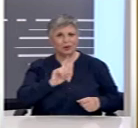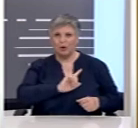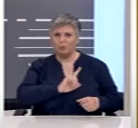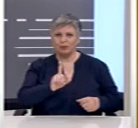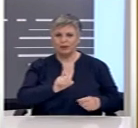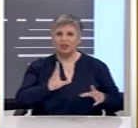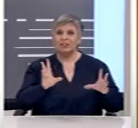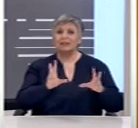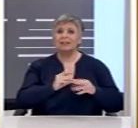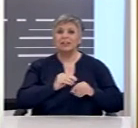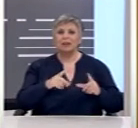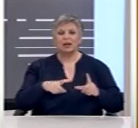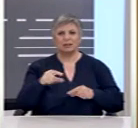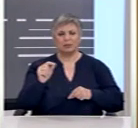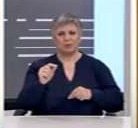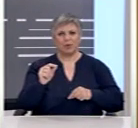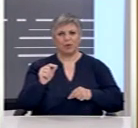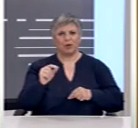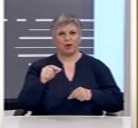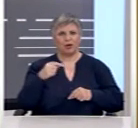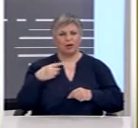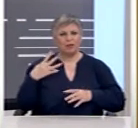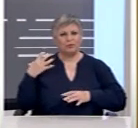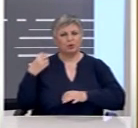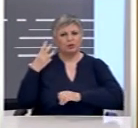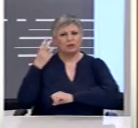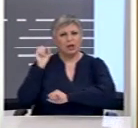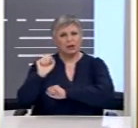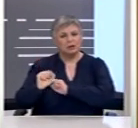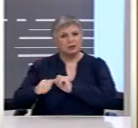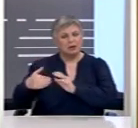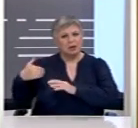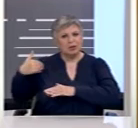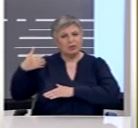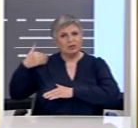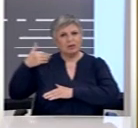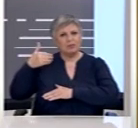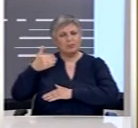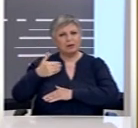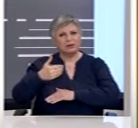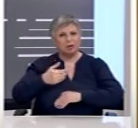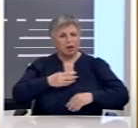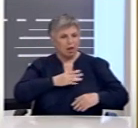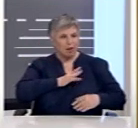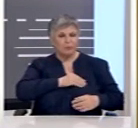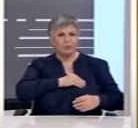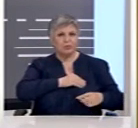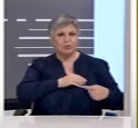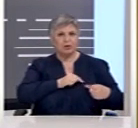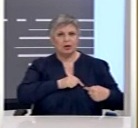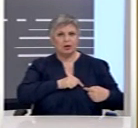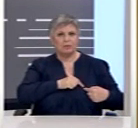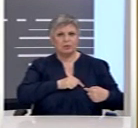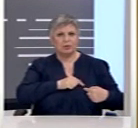Περάσαν 43 χρόνια και εκείνο το «Δεν ξεχνώ» ενδεχομένως υπήρξε ένα